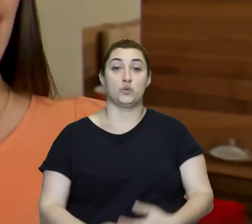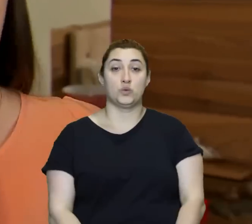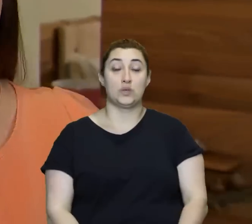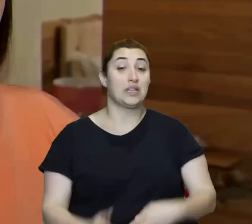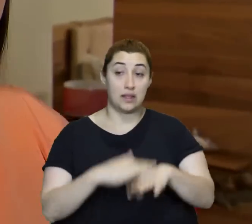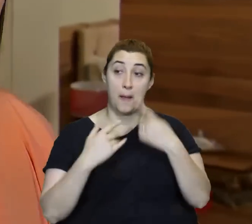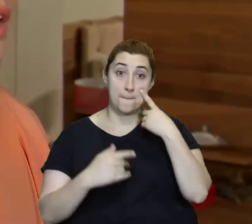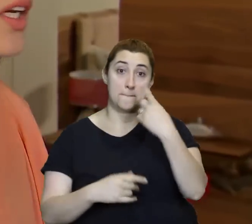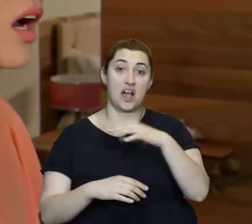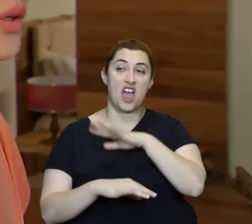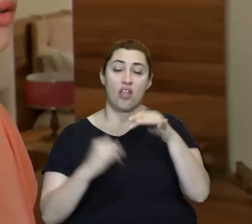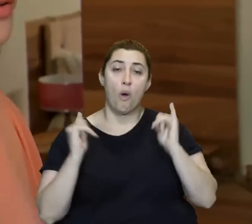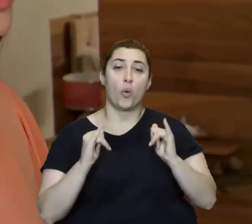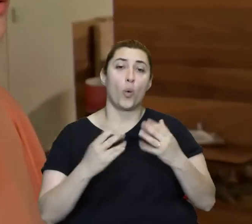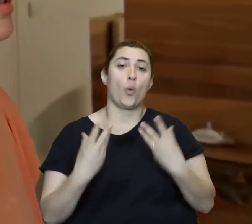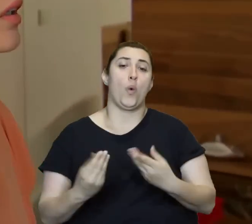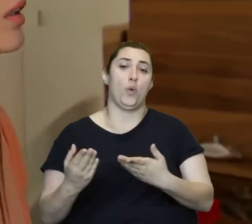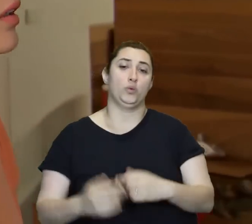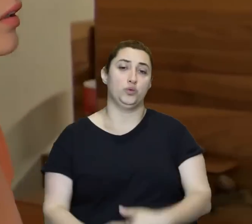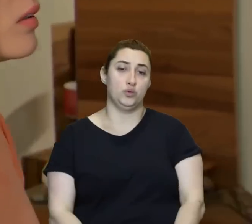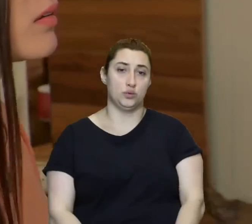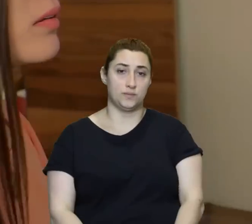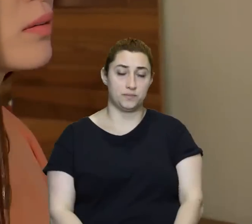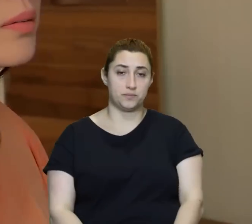Niye yani? Bak gördün işte, her şey daha kötü oldu.